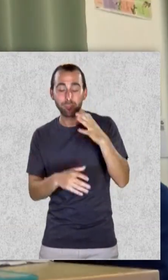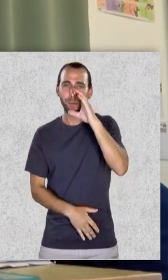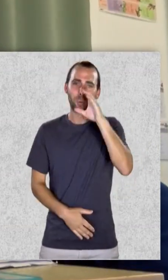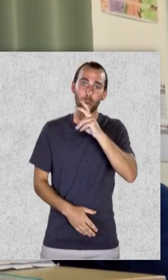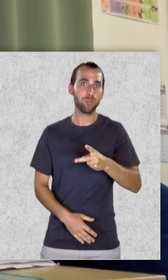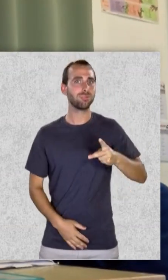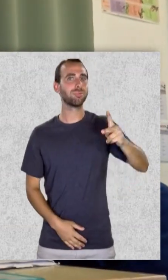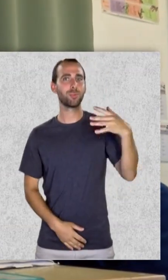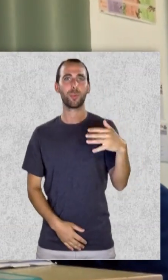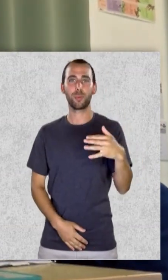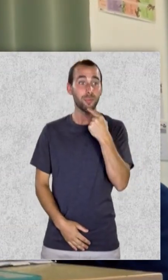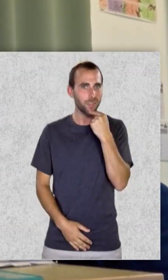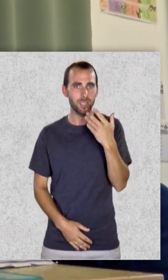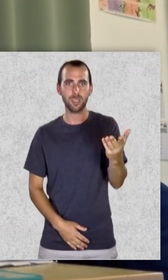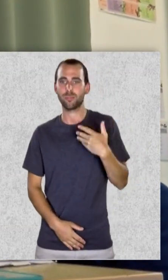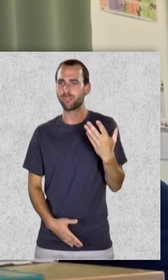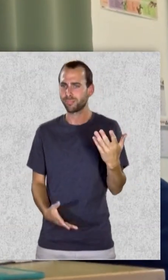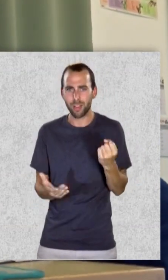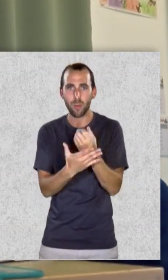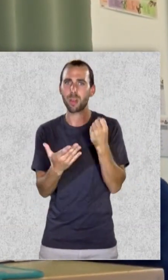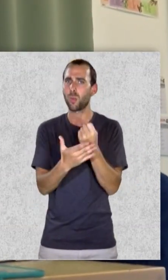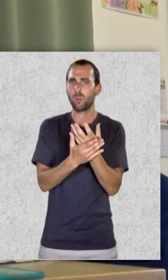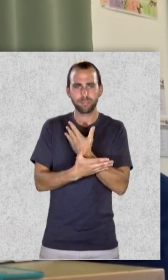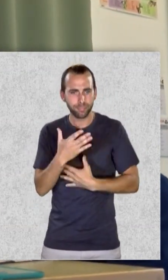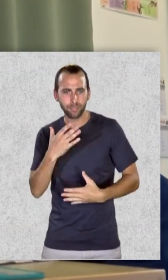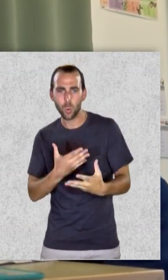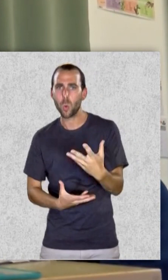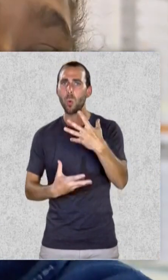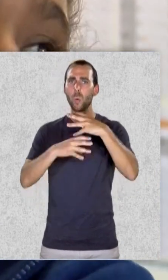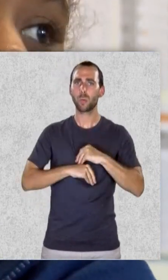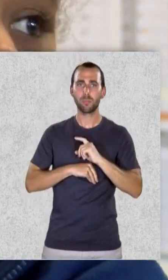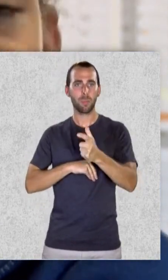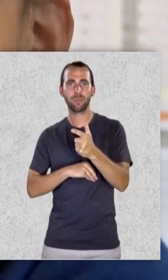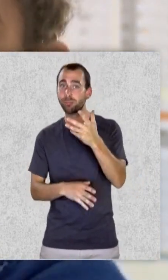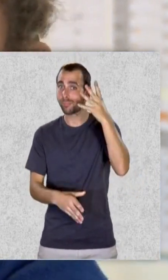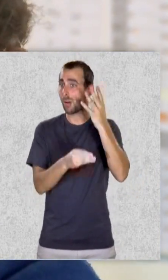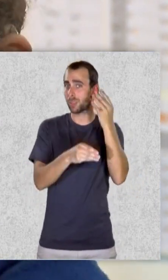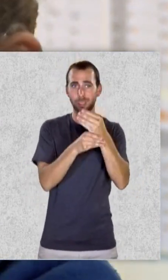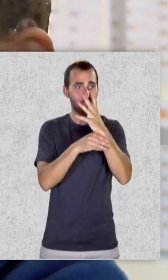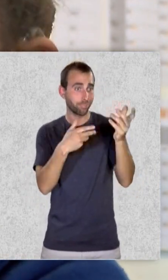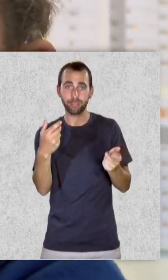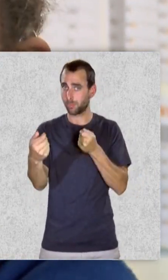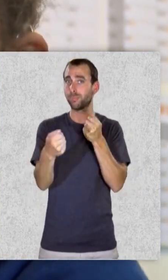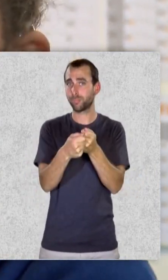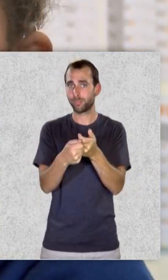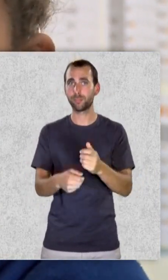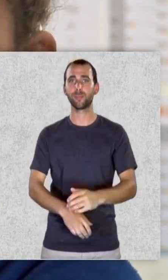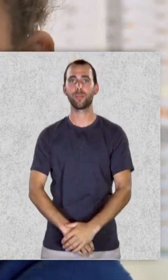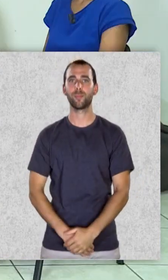coup, à vraiment emmagasiner des informations et à faire un apprentissage plus adéquat.